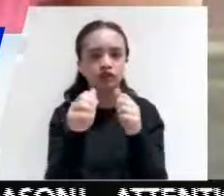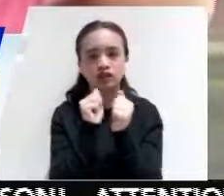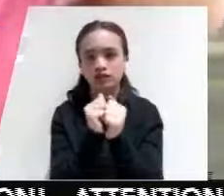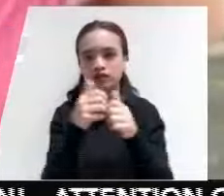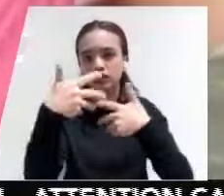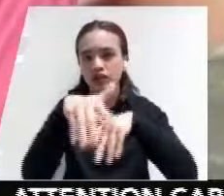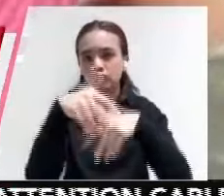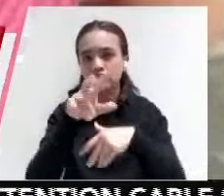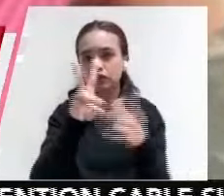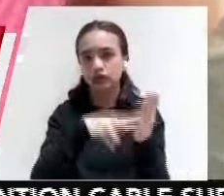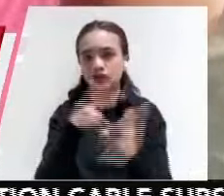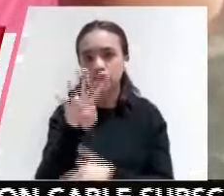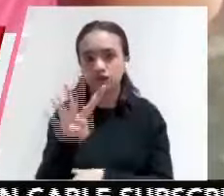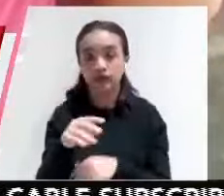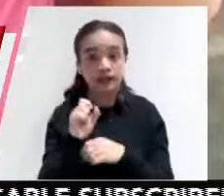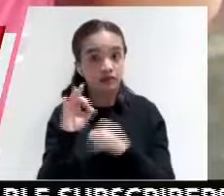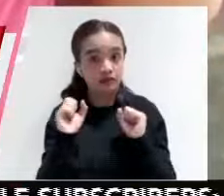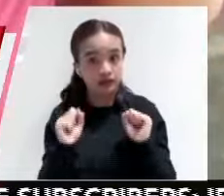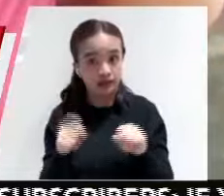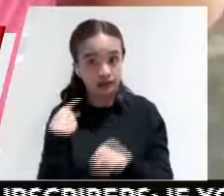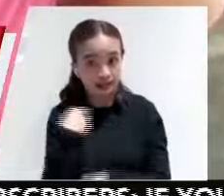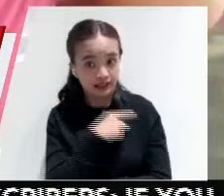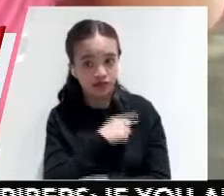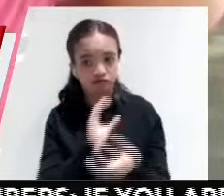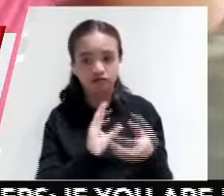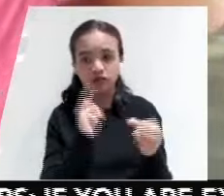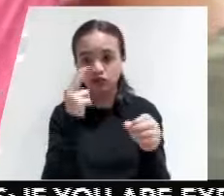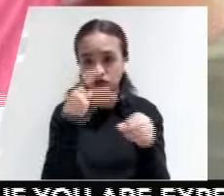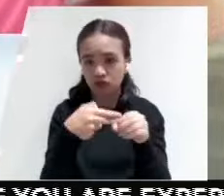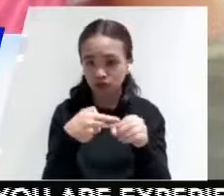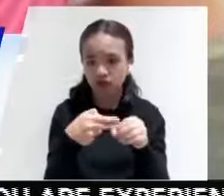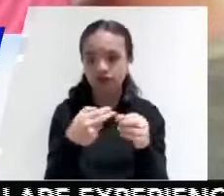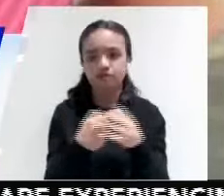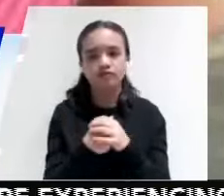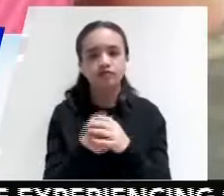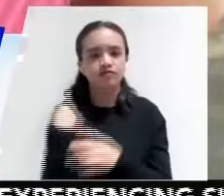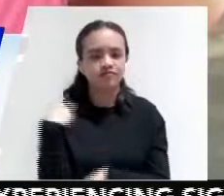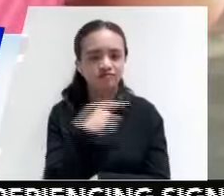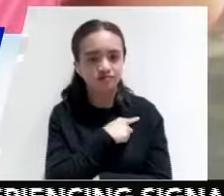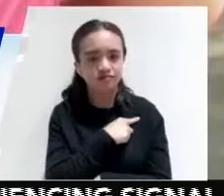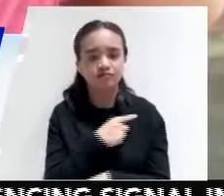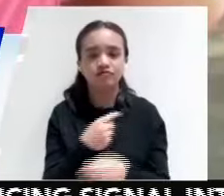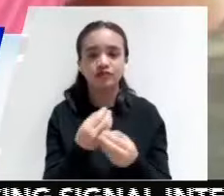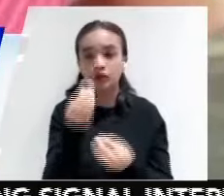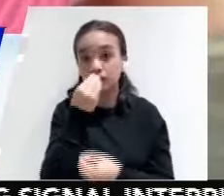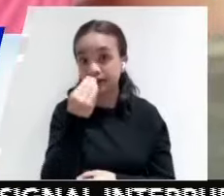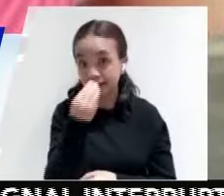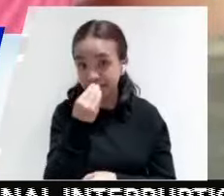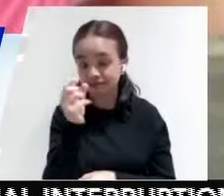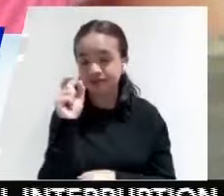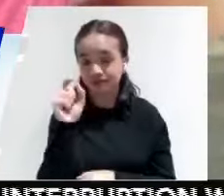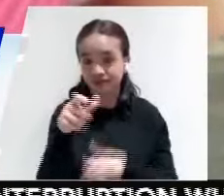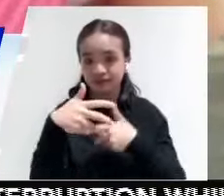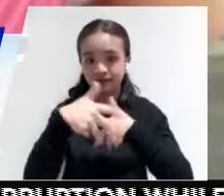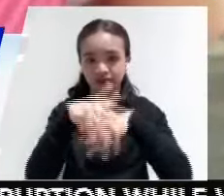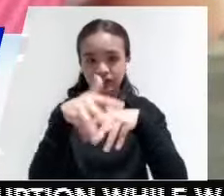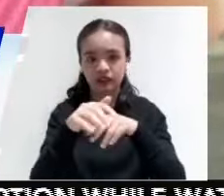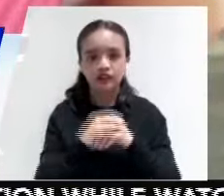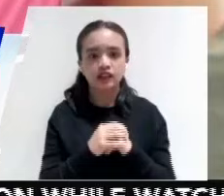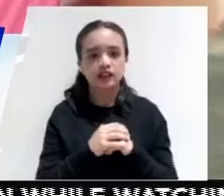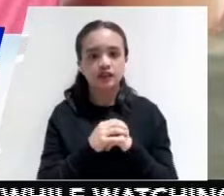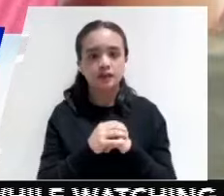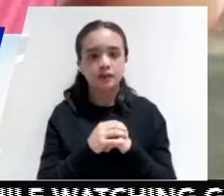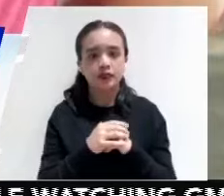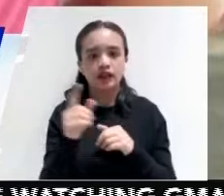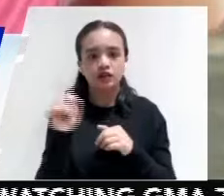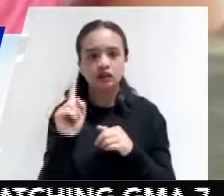maaari, tayo po'y makisama, maging umayon po tayo sa prosesyon, at ang Hijos del Nazareno po ang bahala na lang